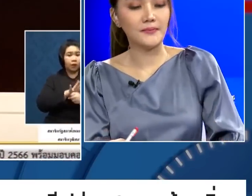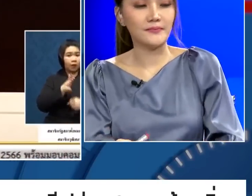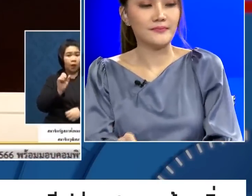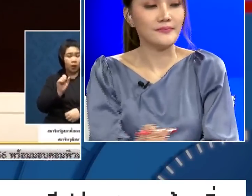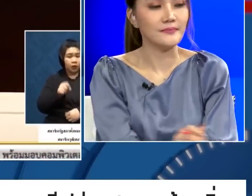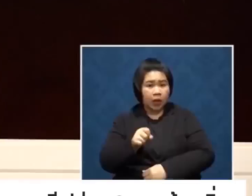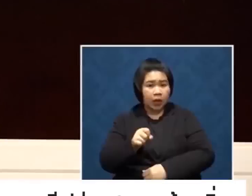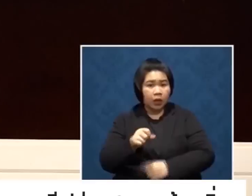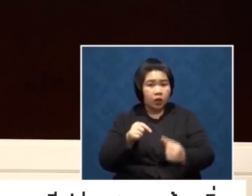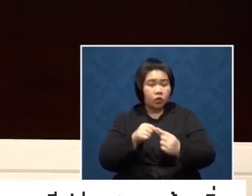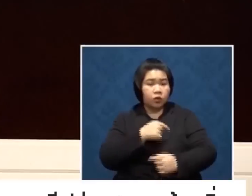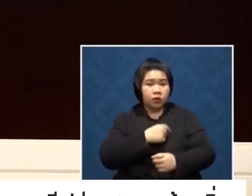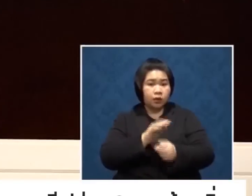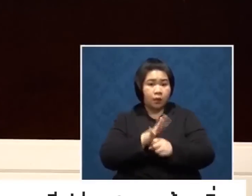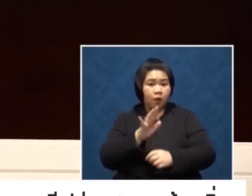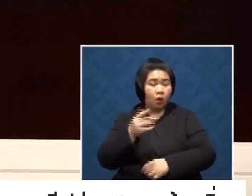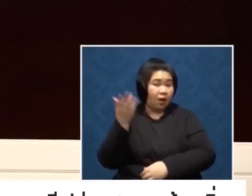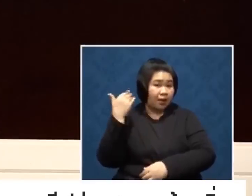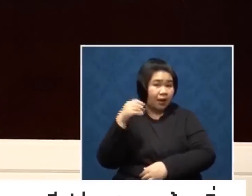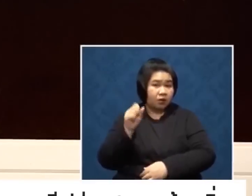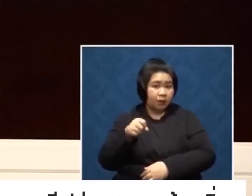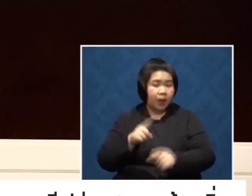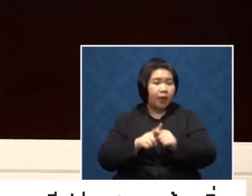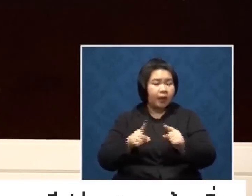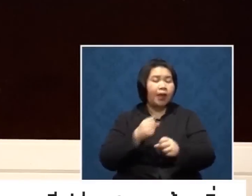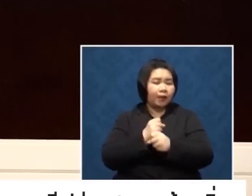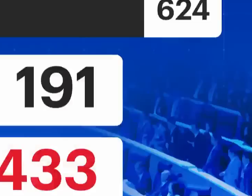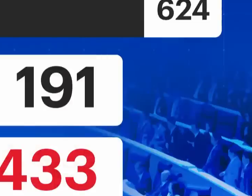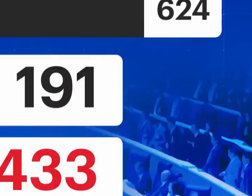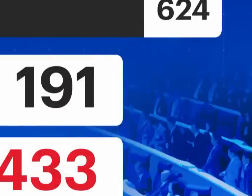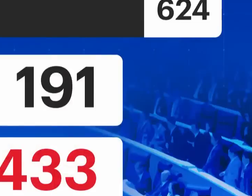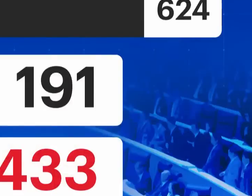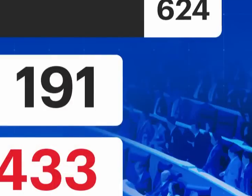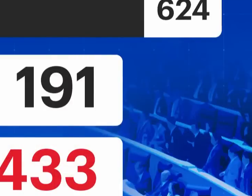ค่ะ เนี่ยเท่าไหร่ฮะน้องมิวครับมาเท่าไหร ่วันนี้นะคะ จำนวนสมาชิกอ่ะ